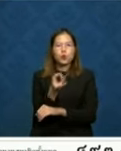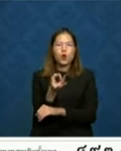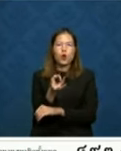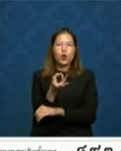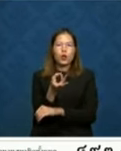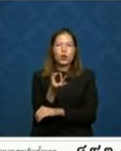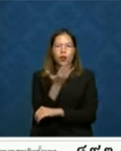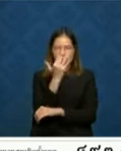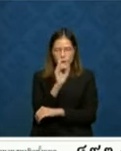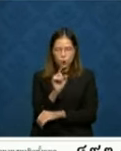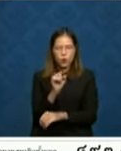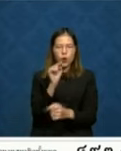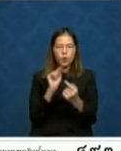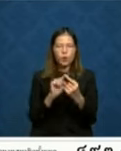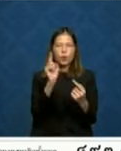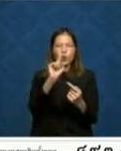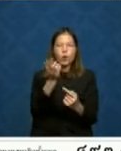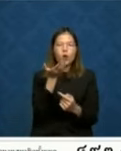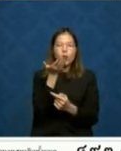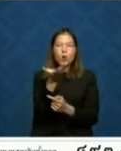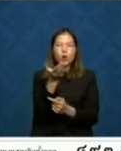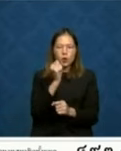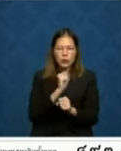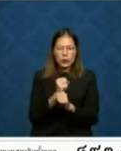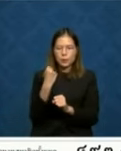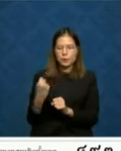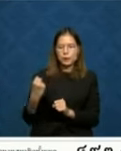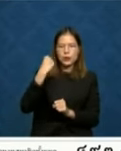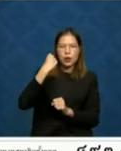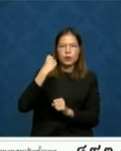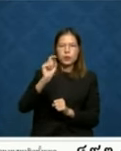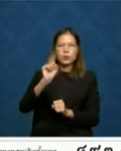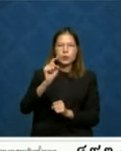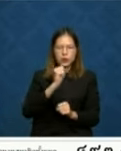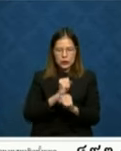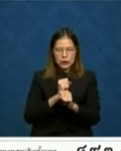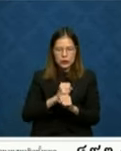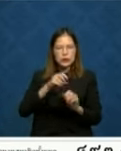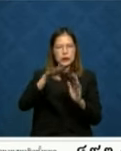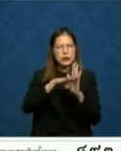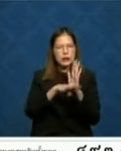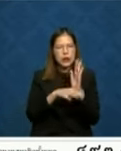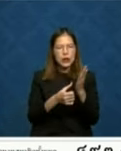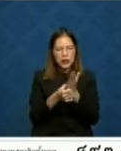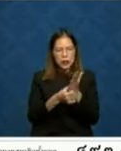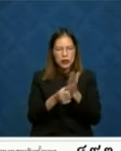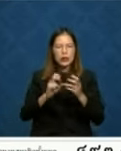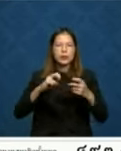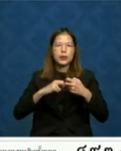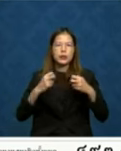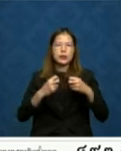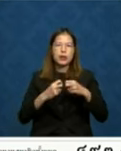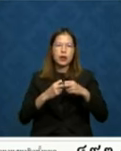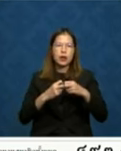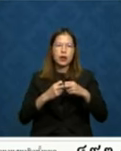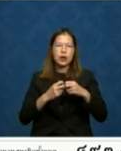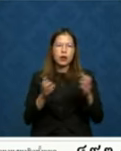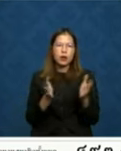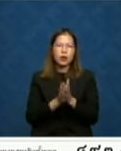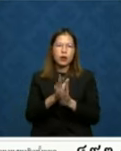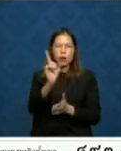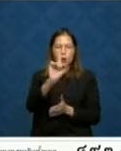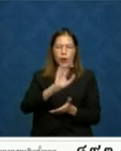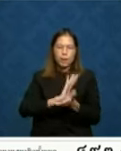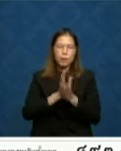องว่าตรงนี้ค่ะขอให้มีความเข้มแข็งในการดำเนินการแล้วก็ดูแลแก้ไขปัญหารวมทั้งการ